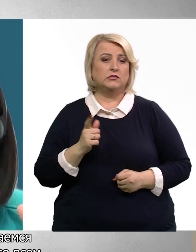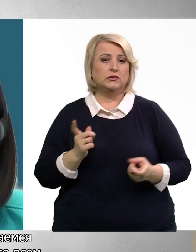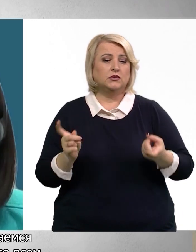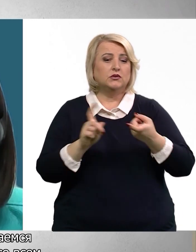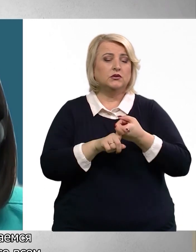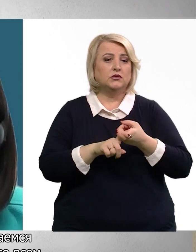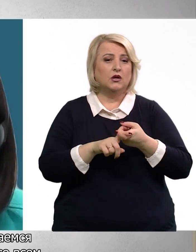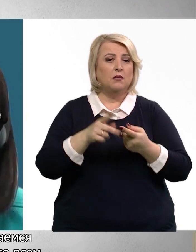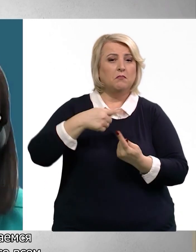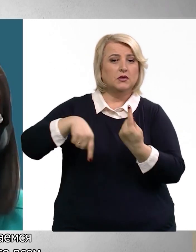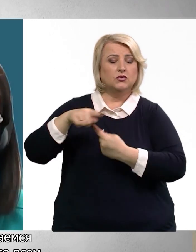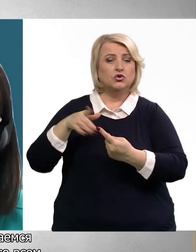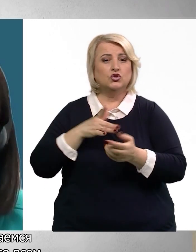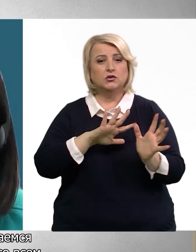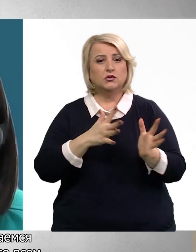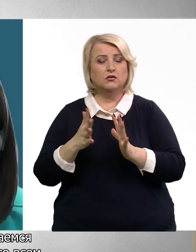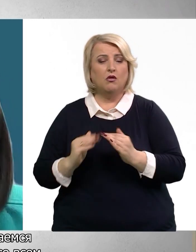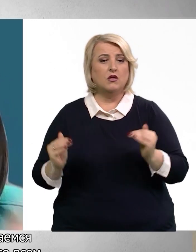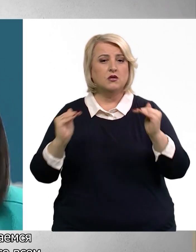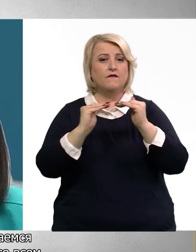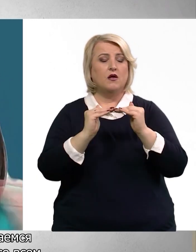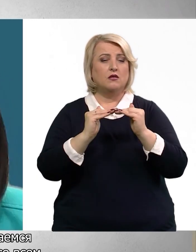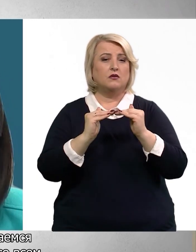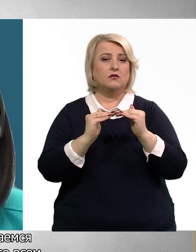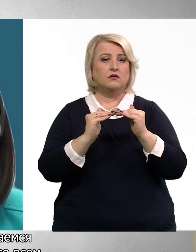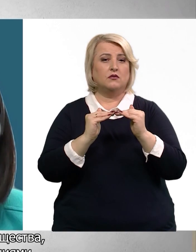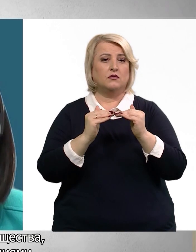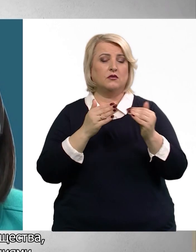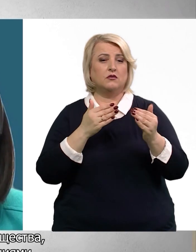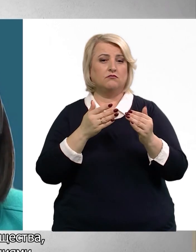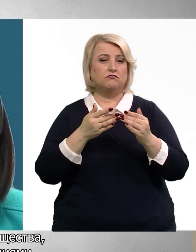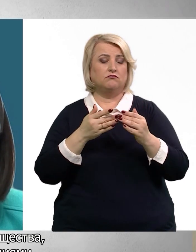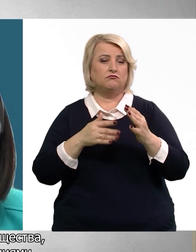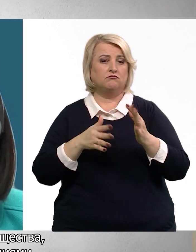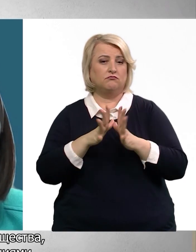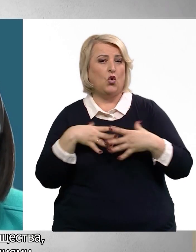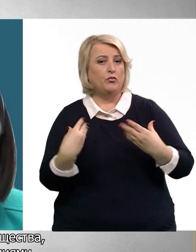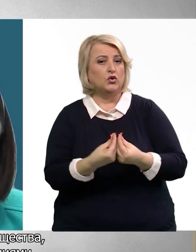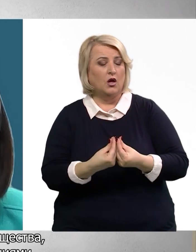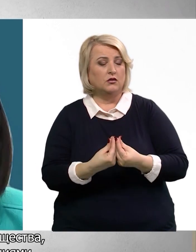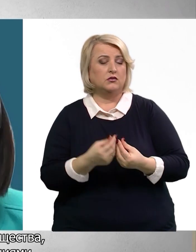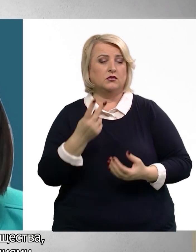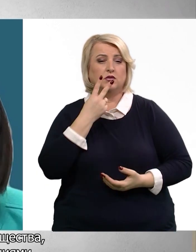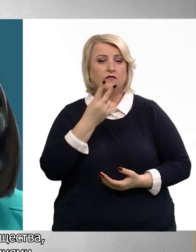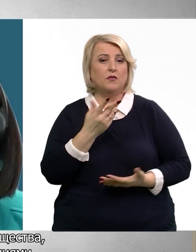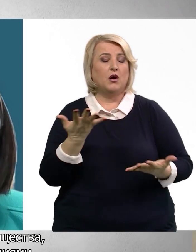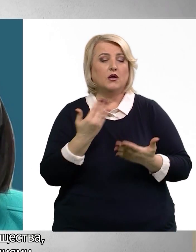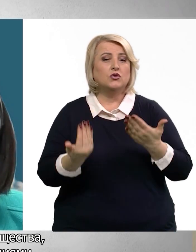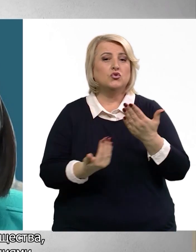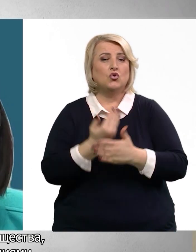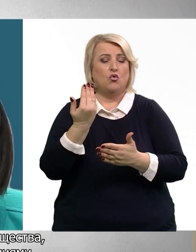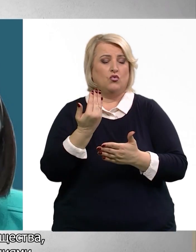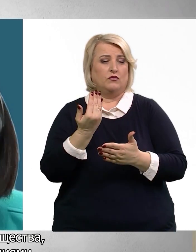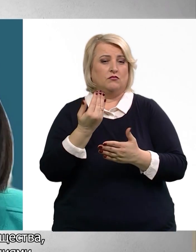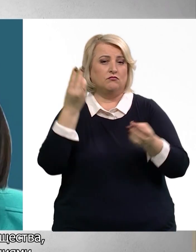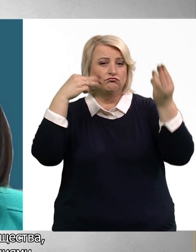să legăm antreprenoriatul de tot ce se întâmplă la nivel de comunitate și să vedem care sunt